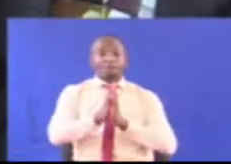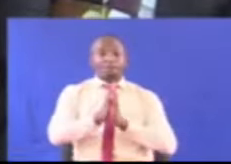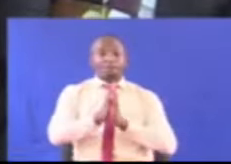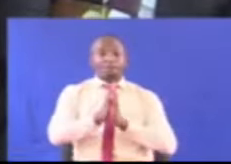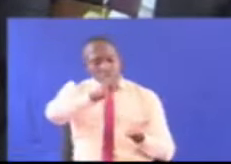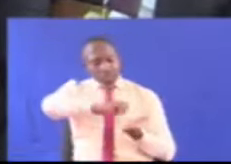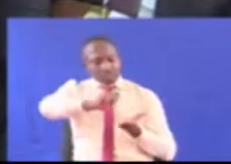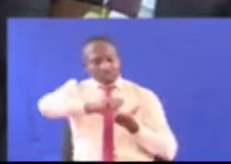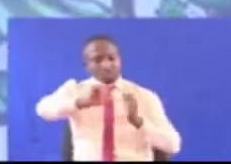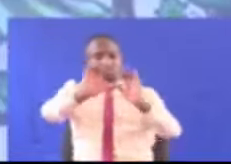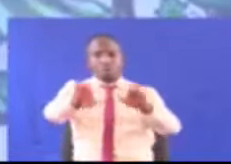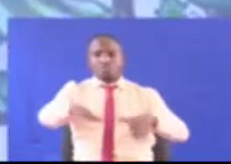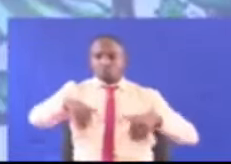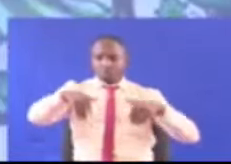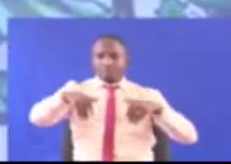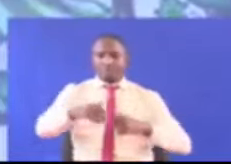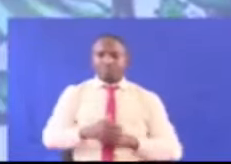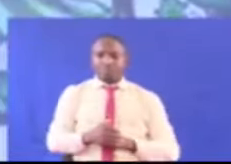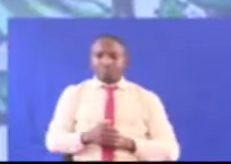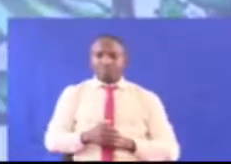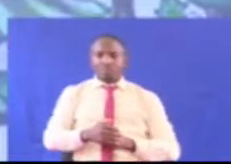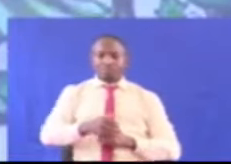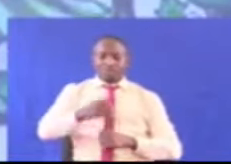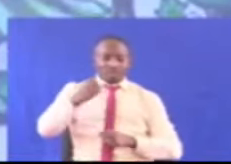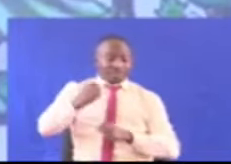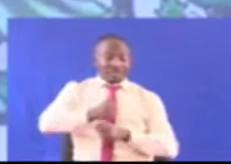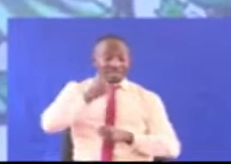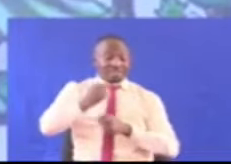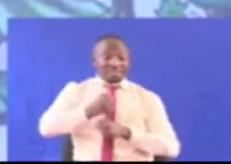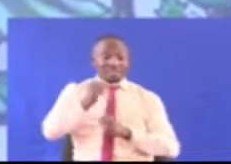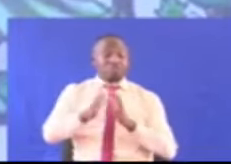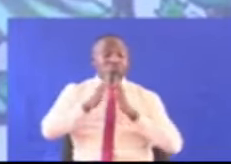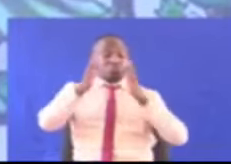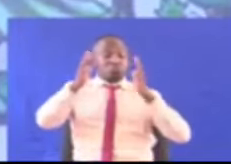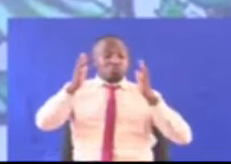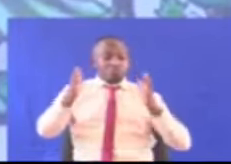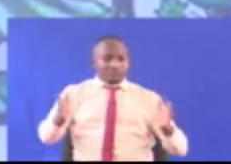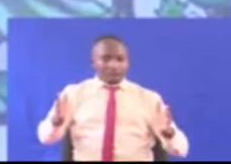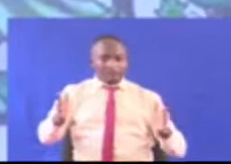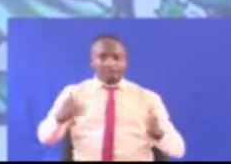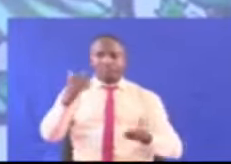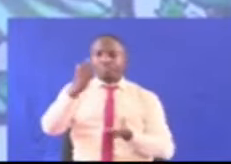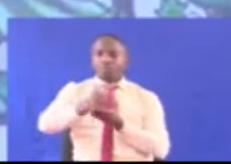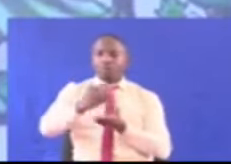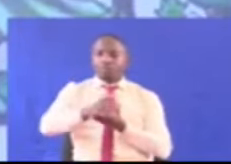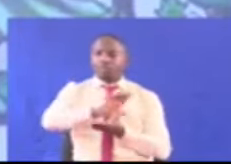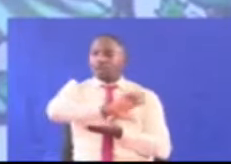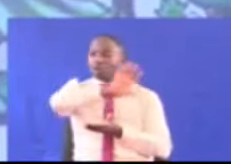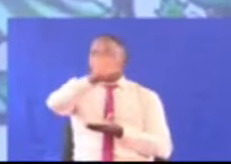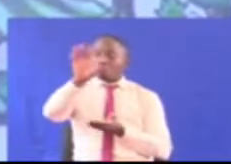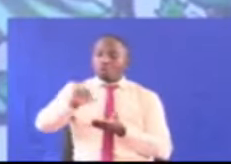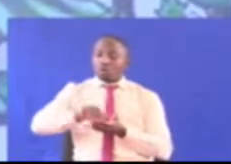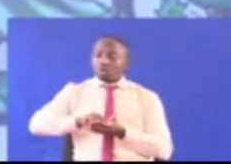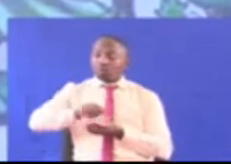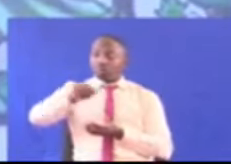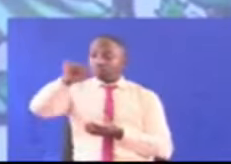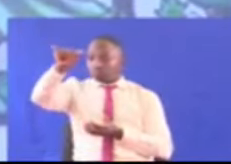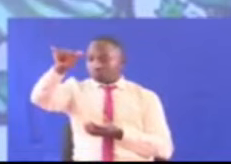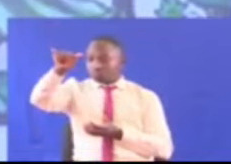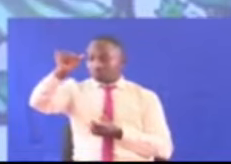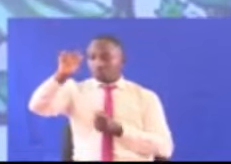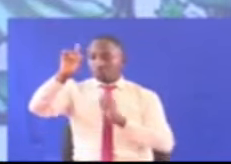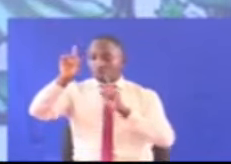sana katibu wa bunge. Amefanya kazi kubwa sana ya kuhakikisha wote tunaenda huko na